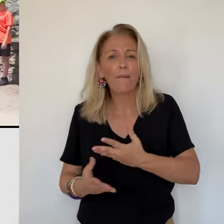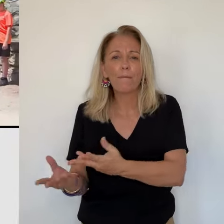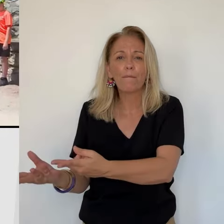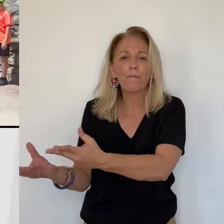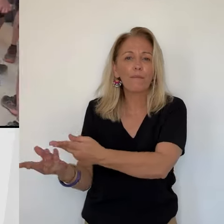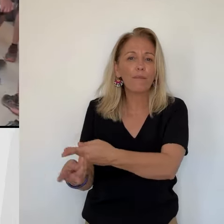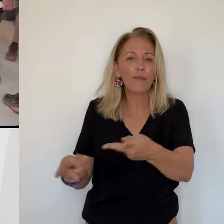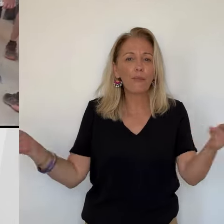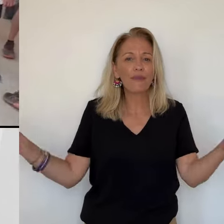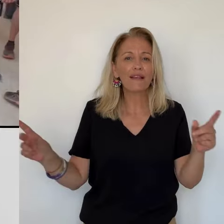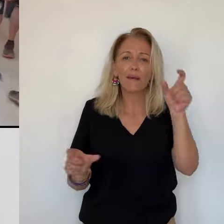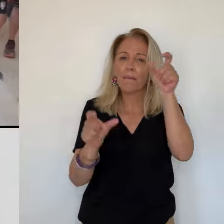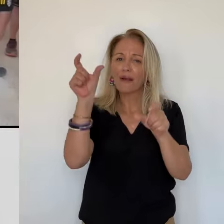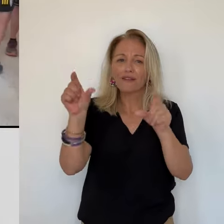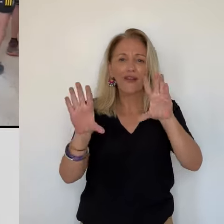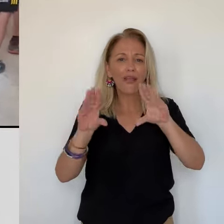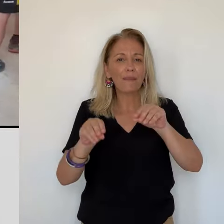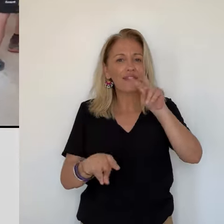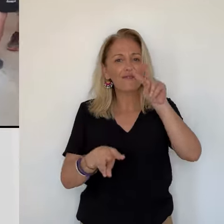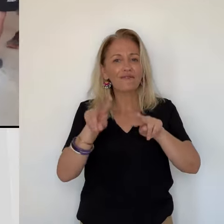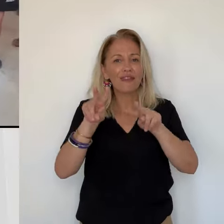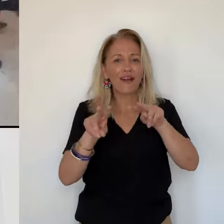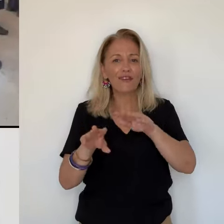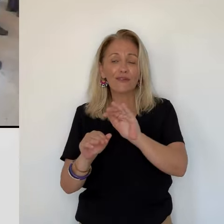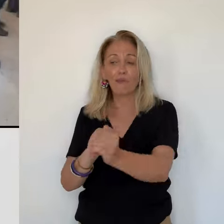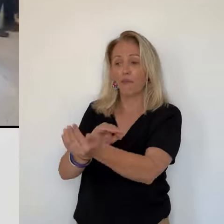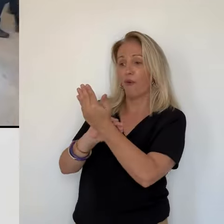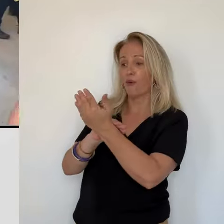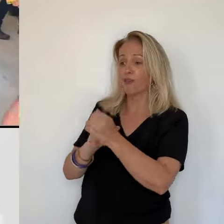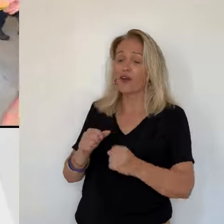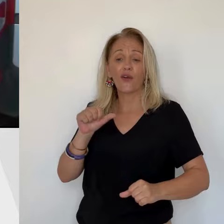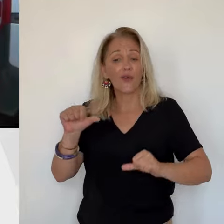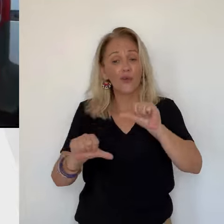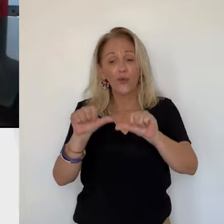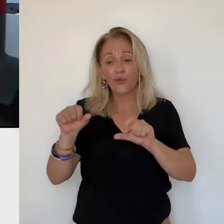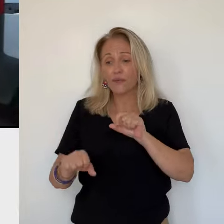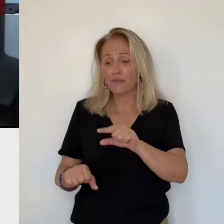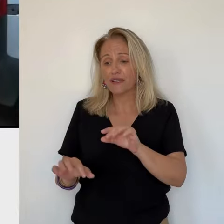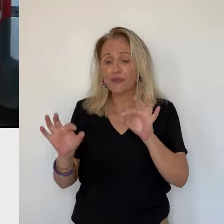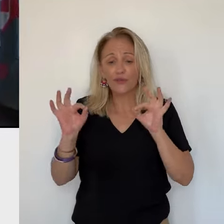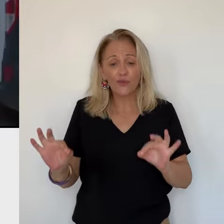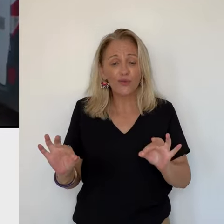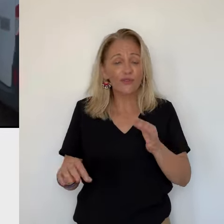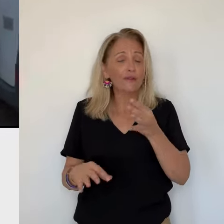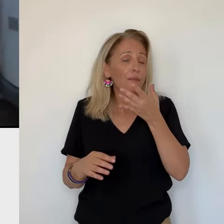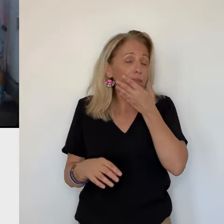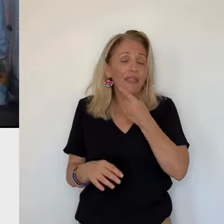Un défi pour les uns, un dépassement de soi pour d'autres. Mais à la ligne d'arrivée,